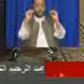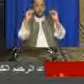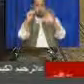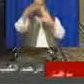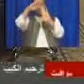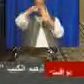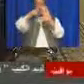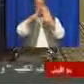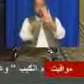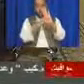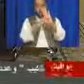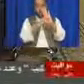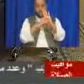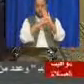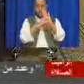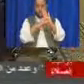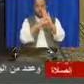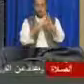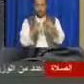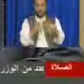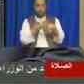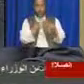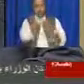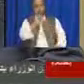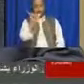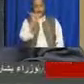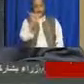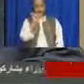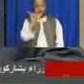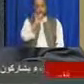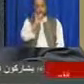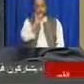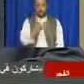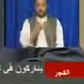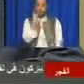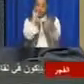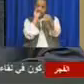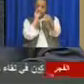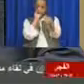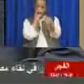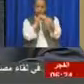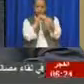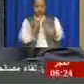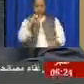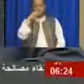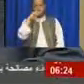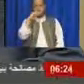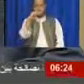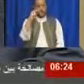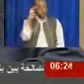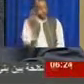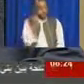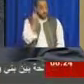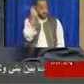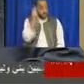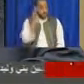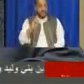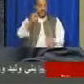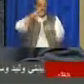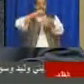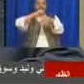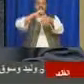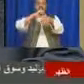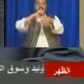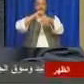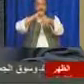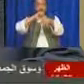الدكتور موضوع المصالحه موضوع الساعه الحقيقه والحاجه ملحه لتفعيله وتذكير الناس